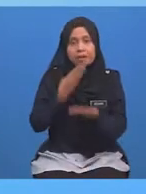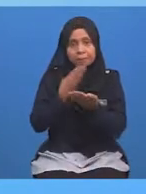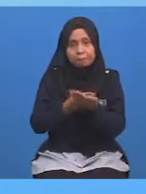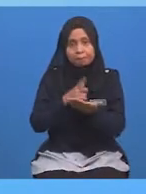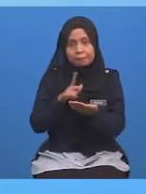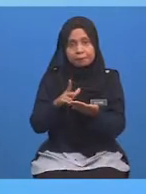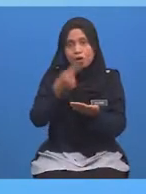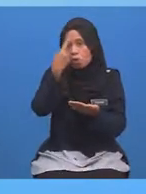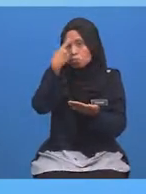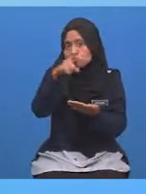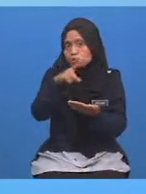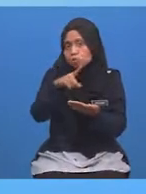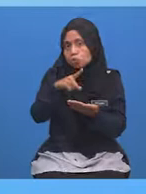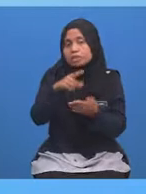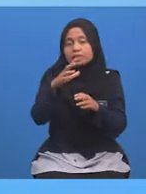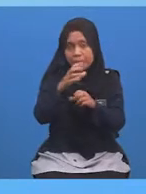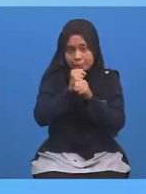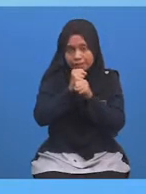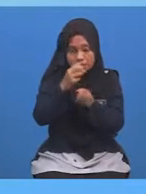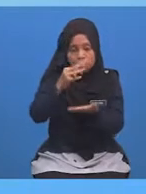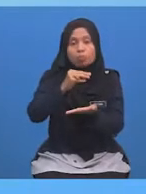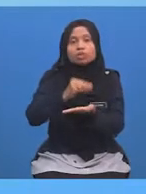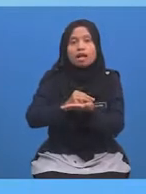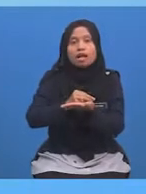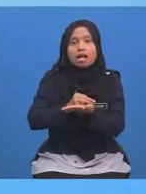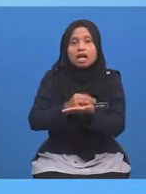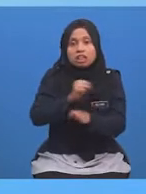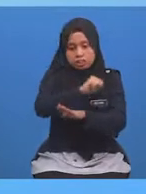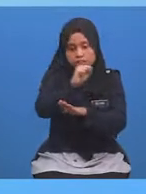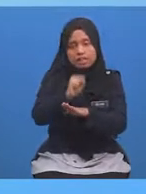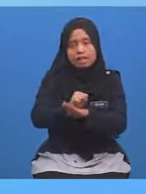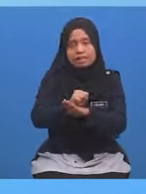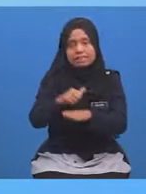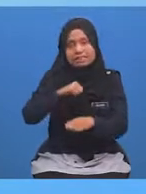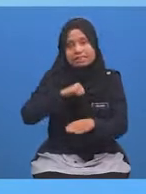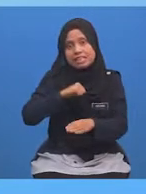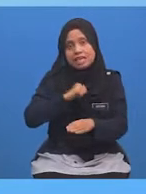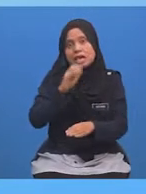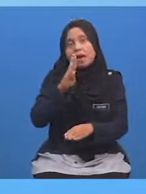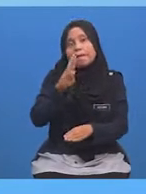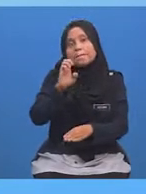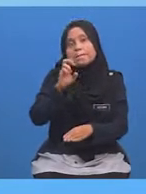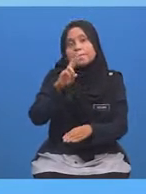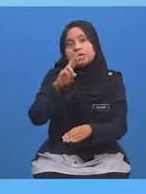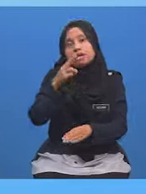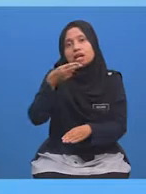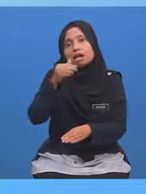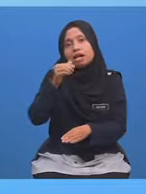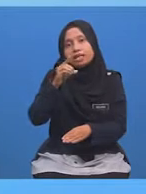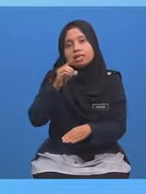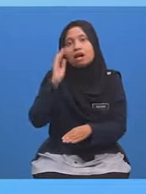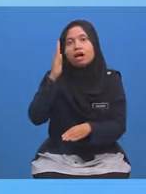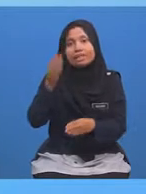baiklah untuk memperolehi modal, syarikat sendirian berhad akan menerbitkan